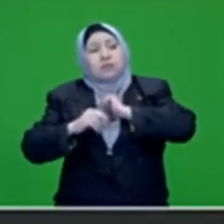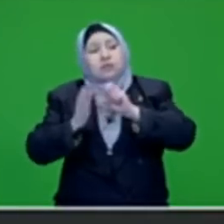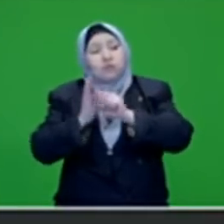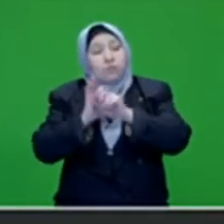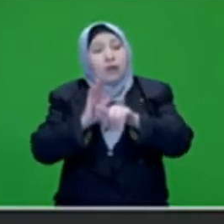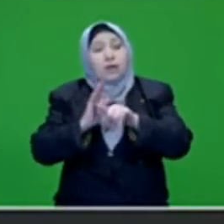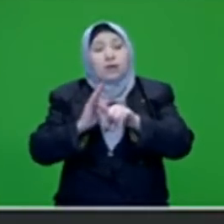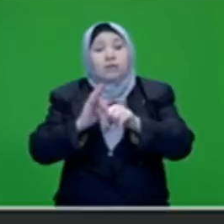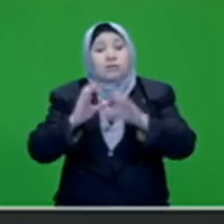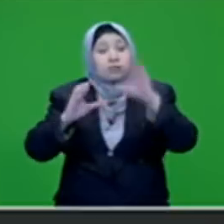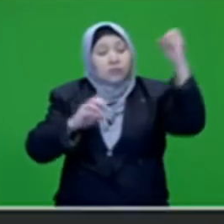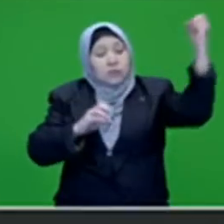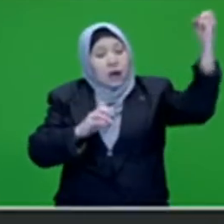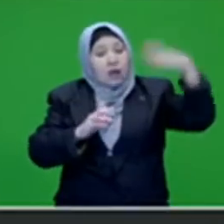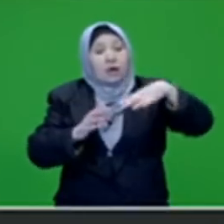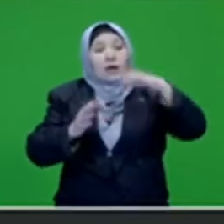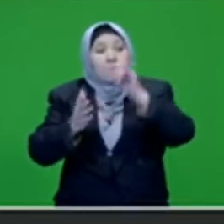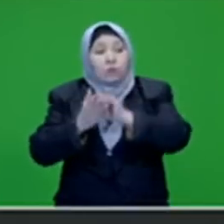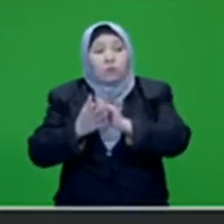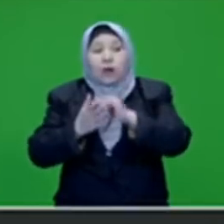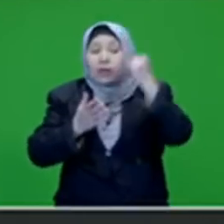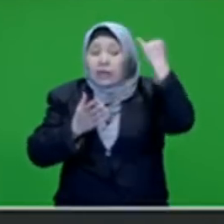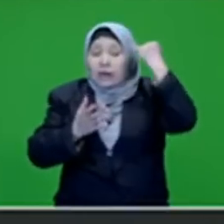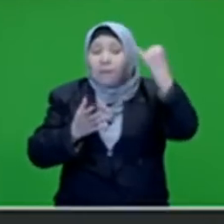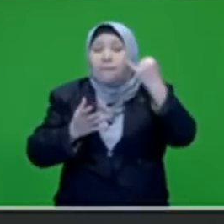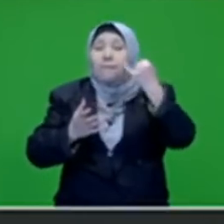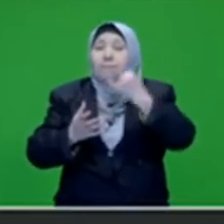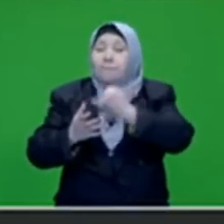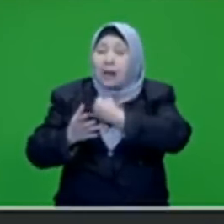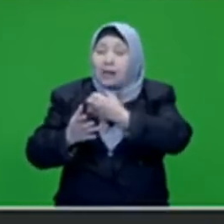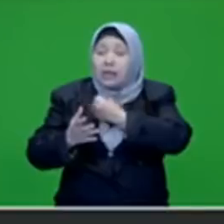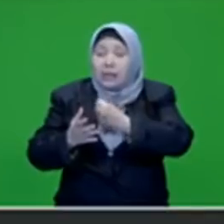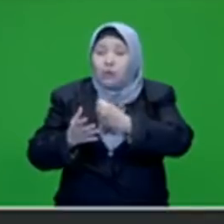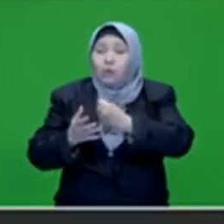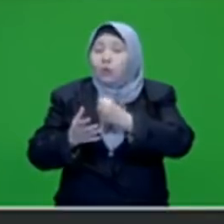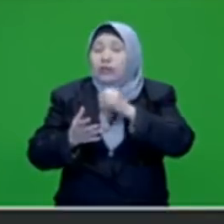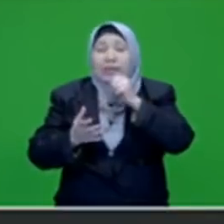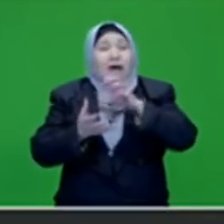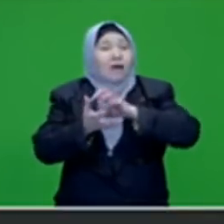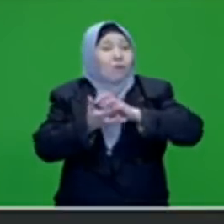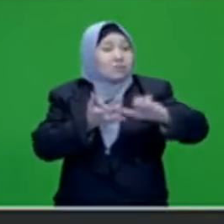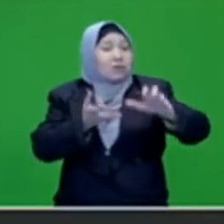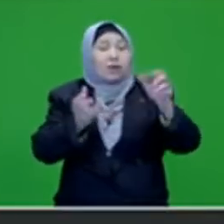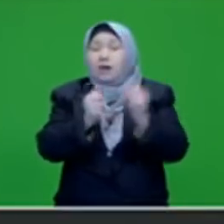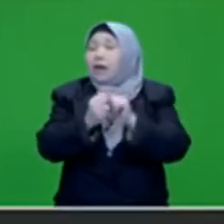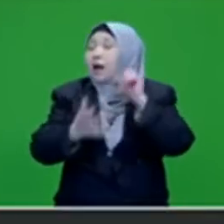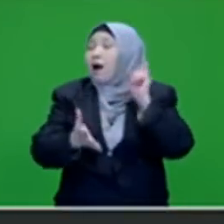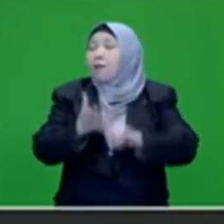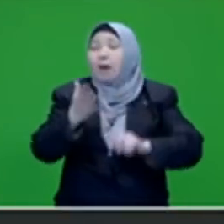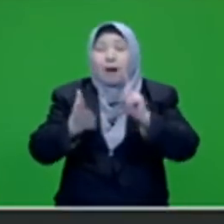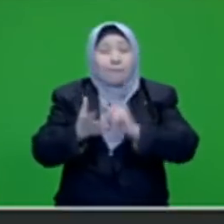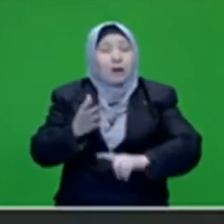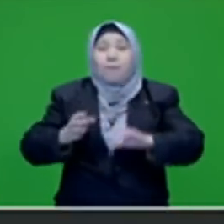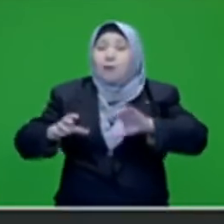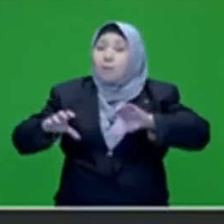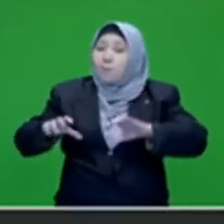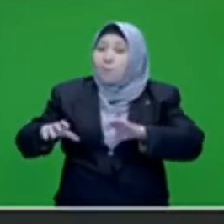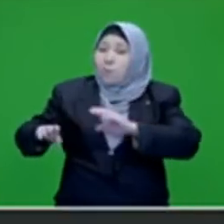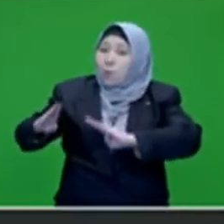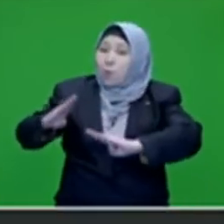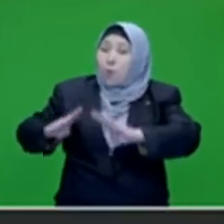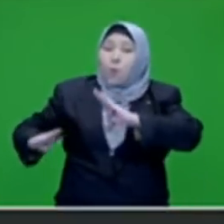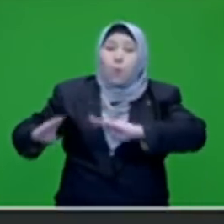cahaya itu dan keimanan itu tidak dicemari dengan apa-apa perbuatan. Sebab itu Allah